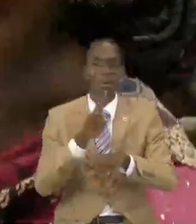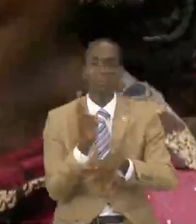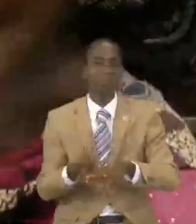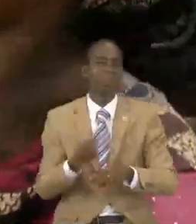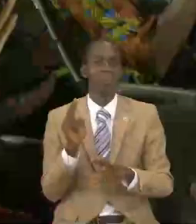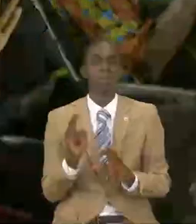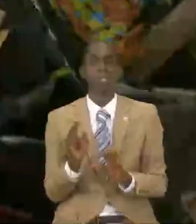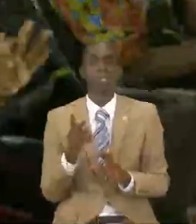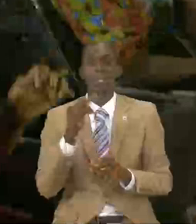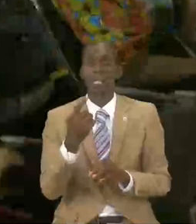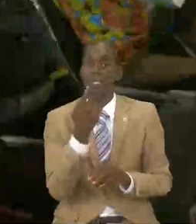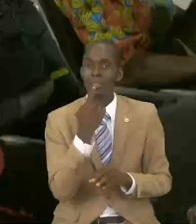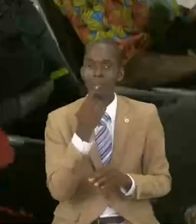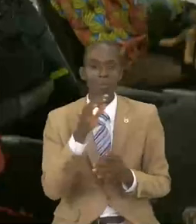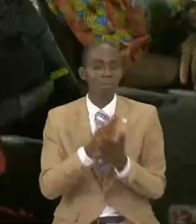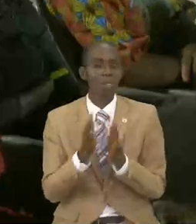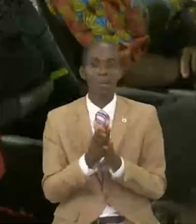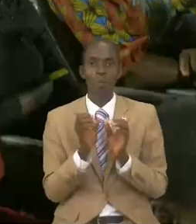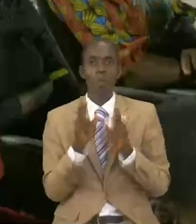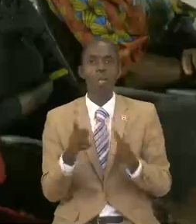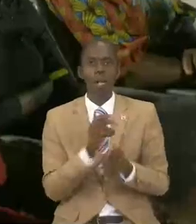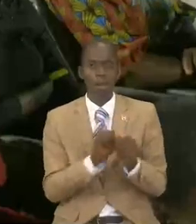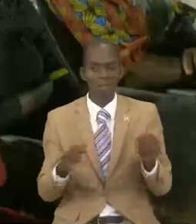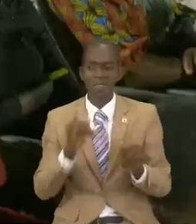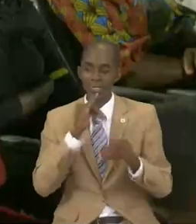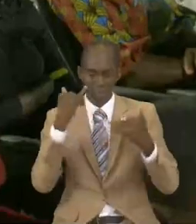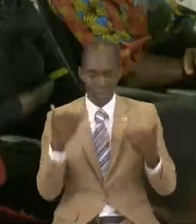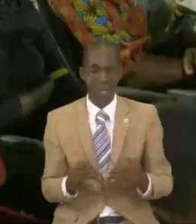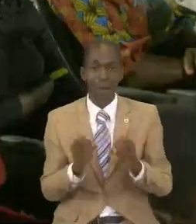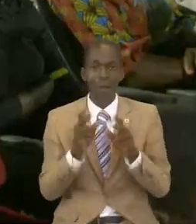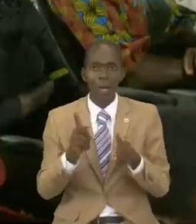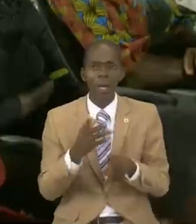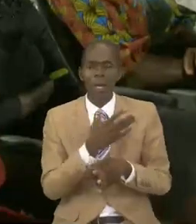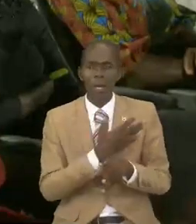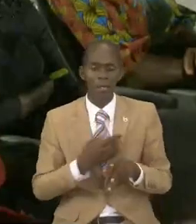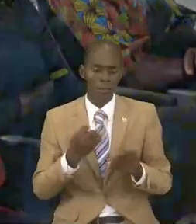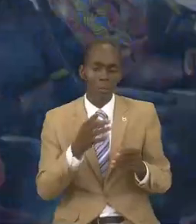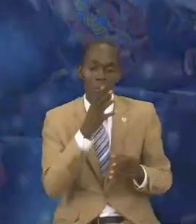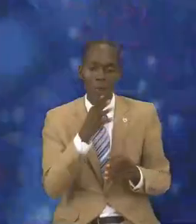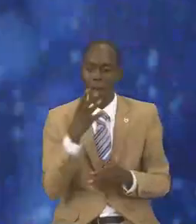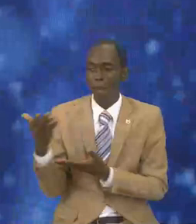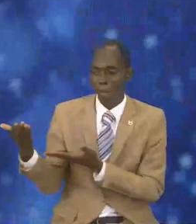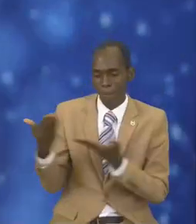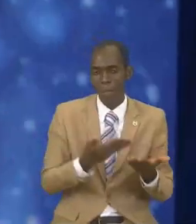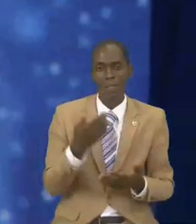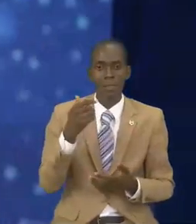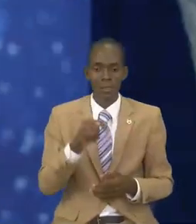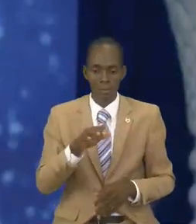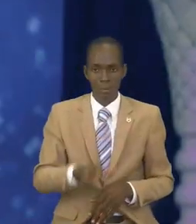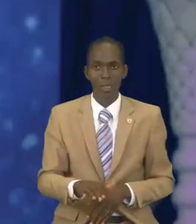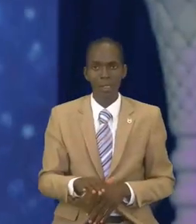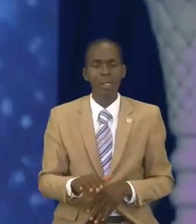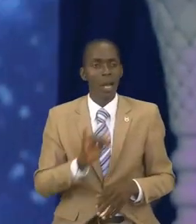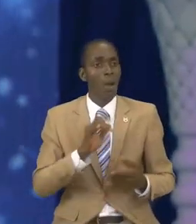La langue est repartie dedans. Et tout était normal. Et ils ont amené, la maman a amené l'enfant pour dire,